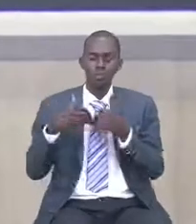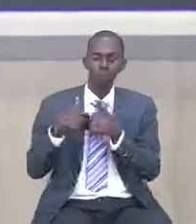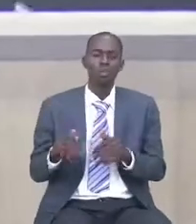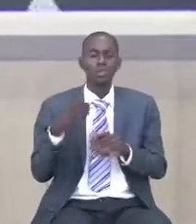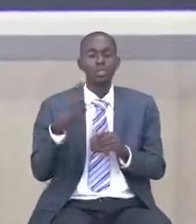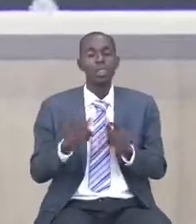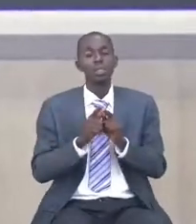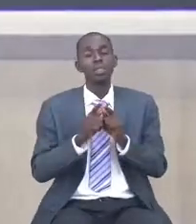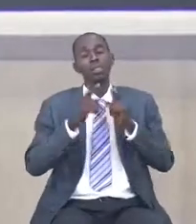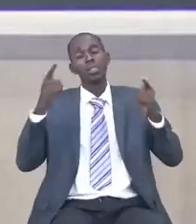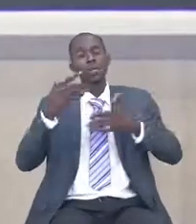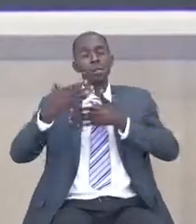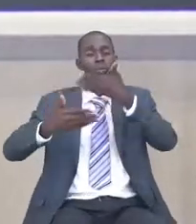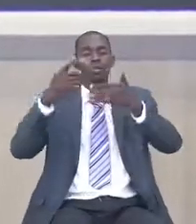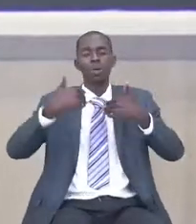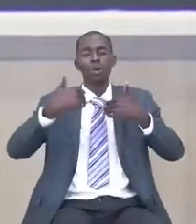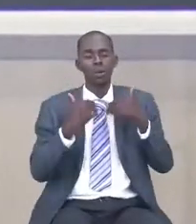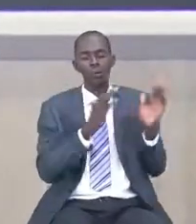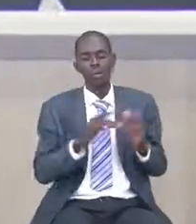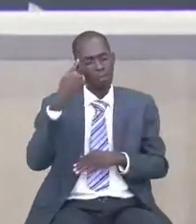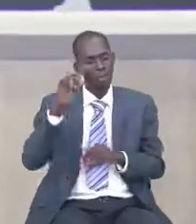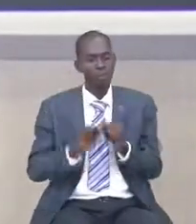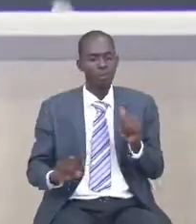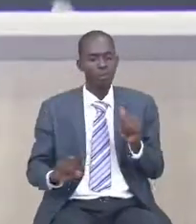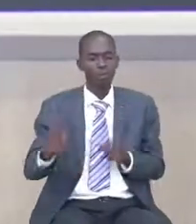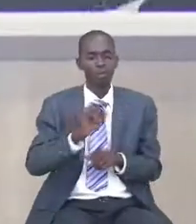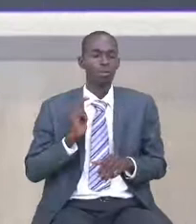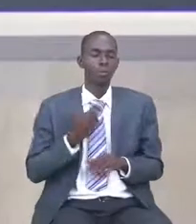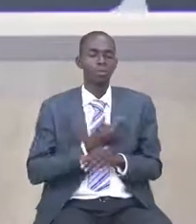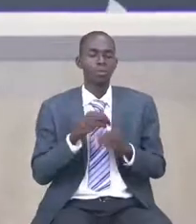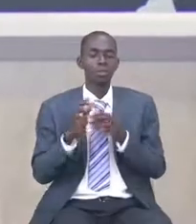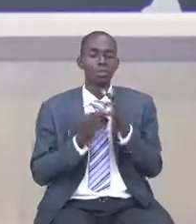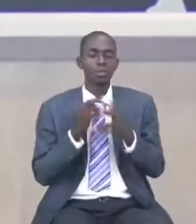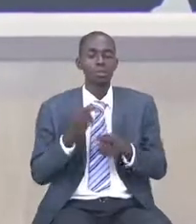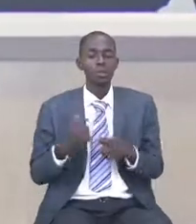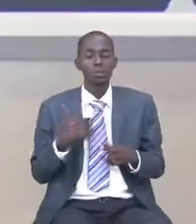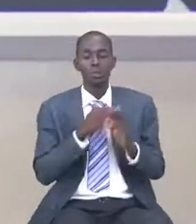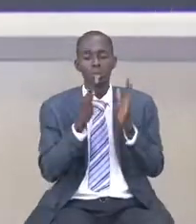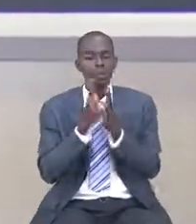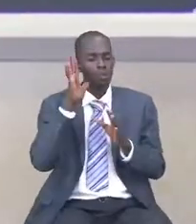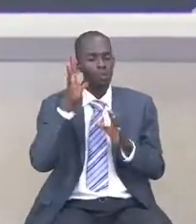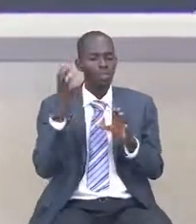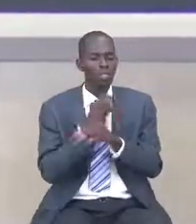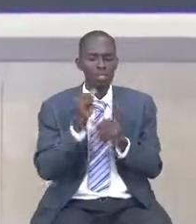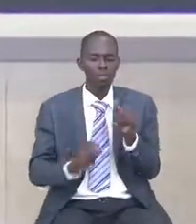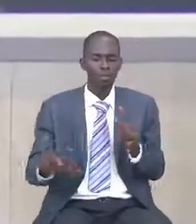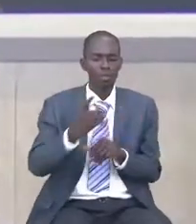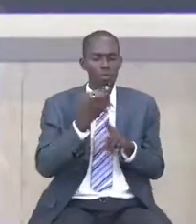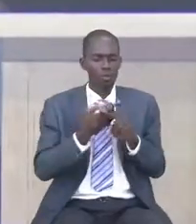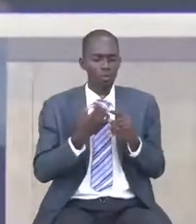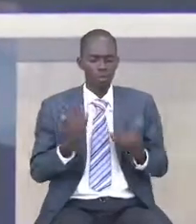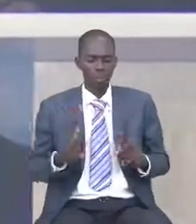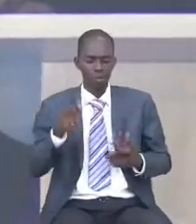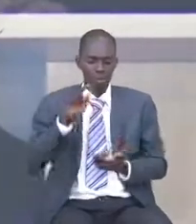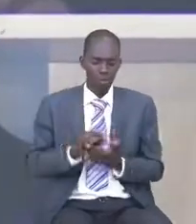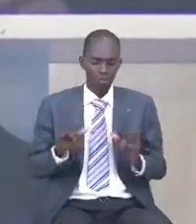rien pour mettre en danger le grand progrès que tu as pour nous. Nous n'allons pas tomber. Seigneur, nous